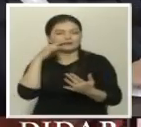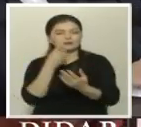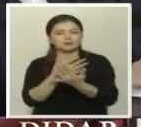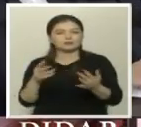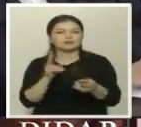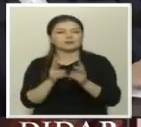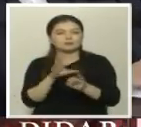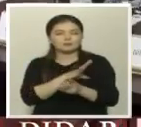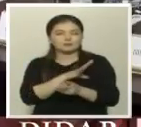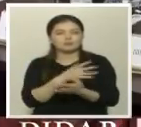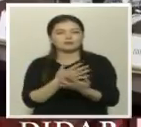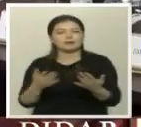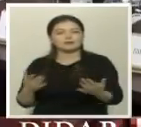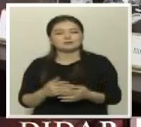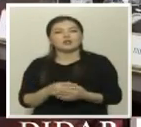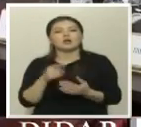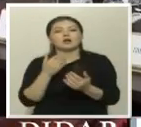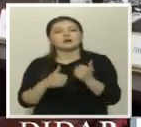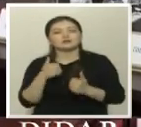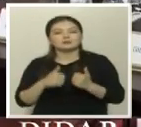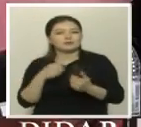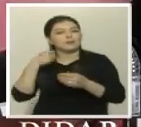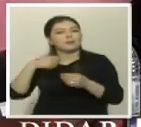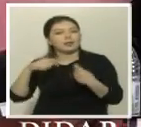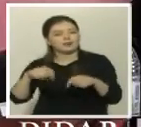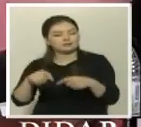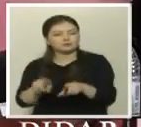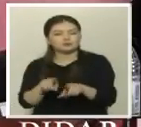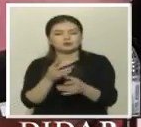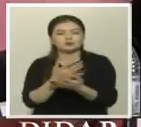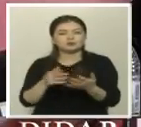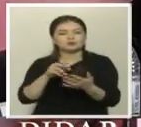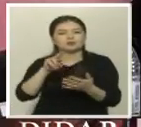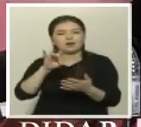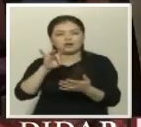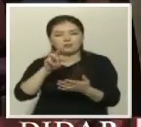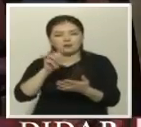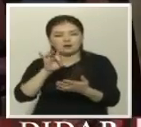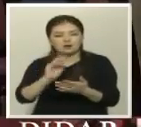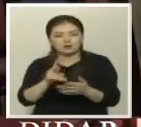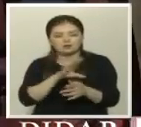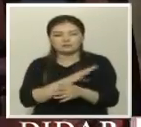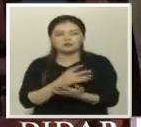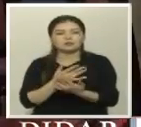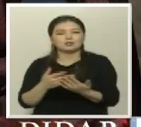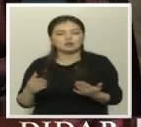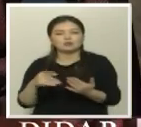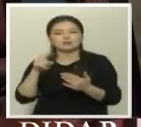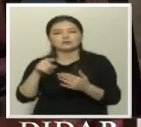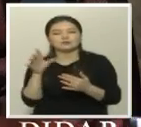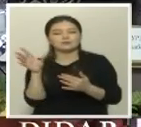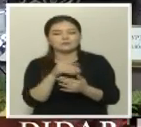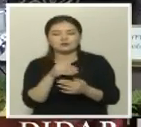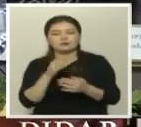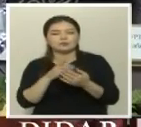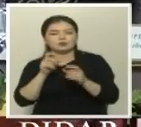праздничные концерты ярмарки ремесленников Кроме того ученые из Ирана Азербайджана и Турции приняли участие в круглом столе в хорошанараке